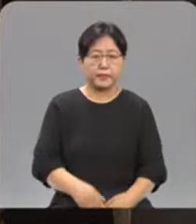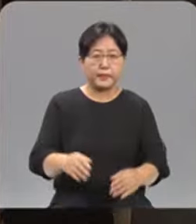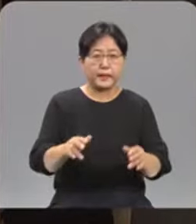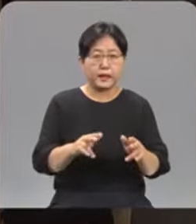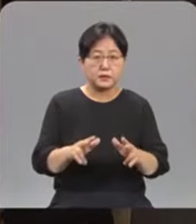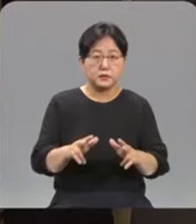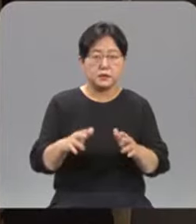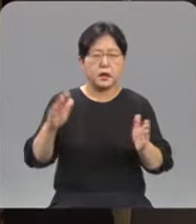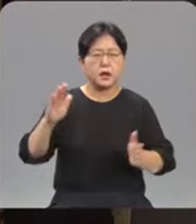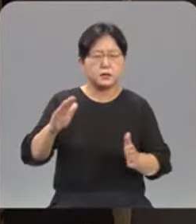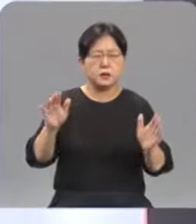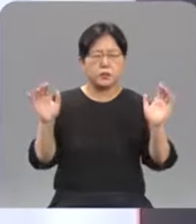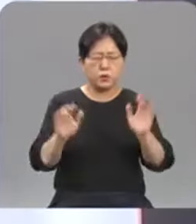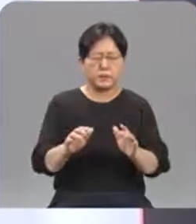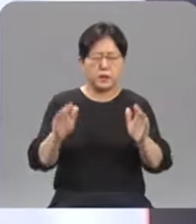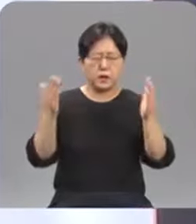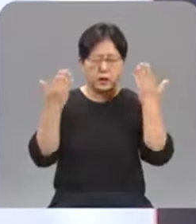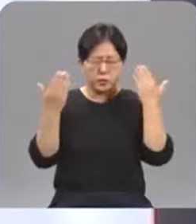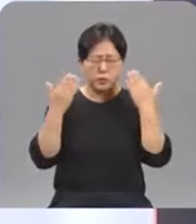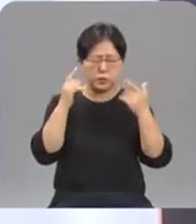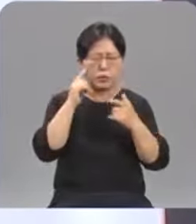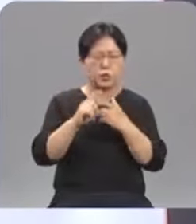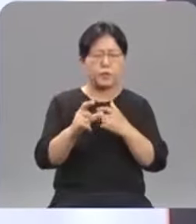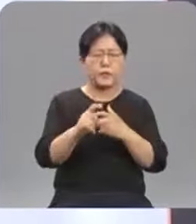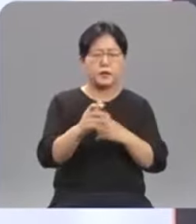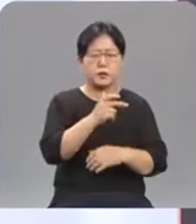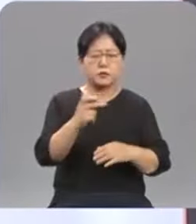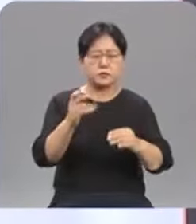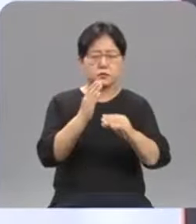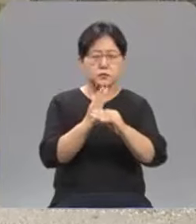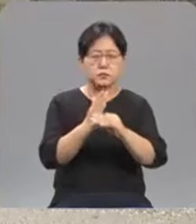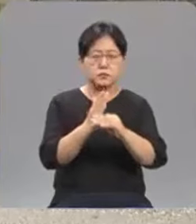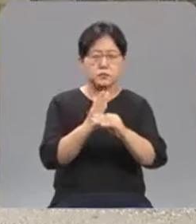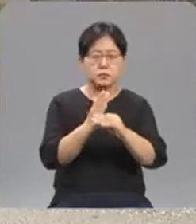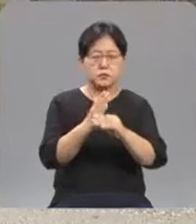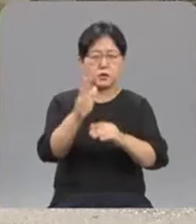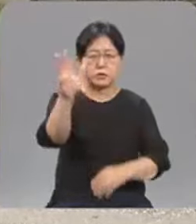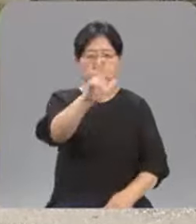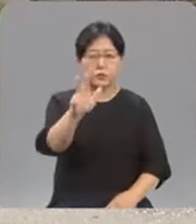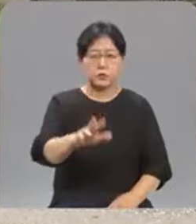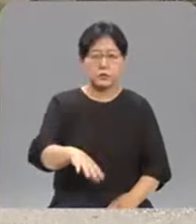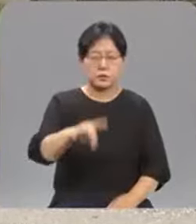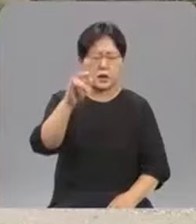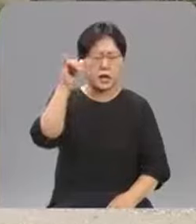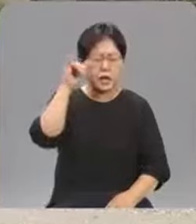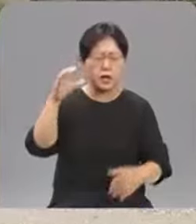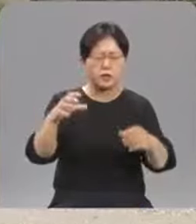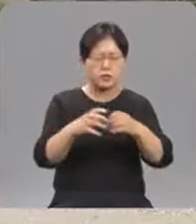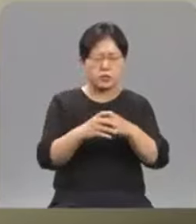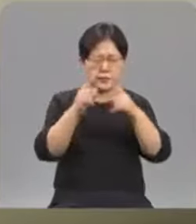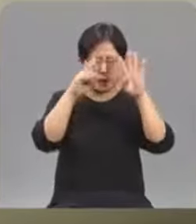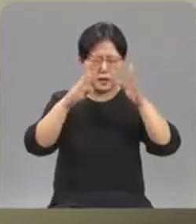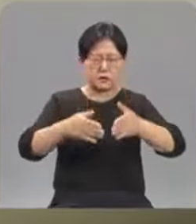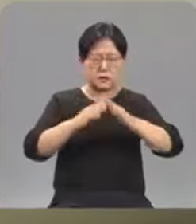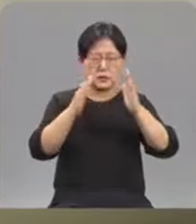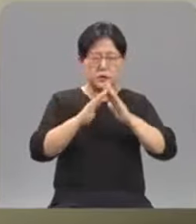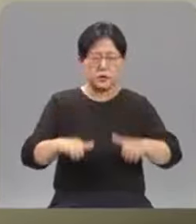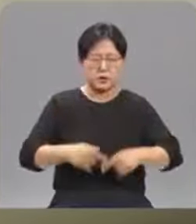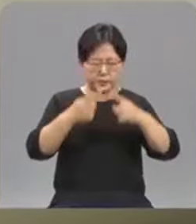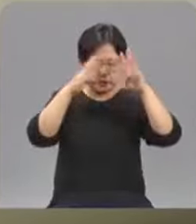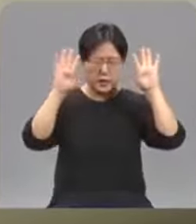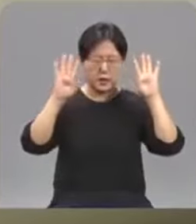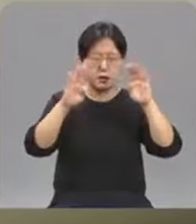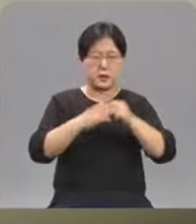당장 학생을 모집해야 하는 학교들도 고민이 깊습니다. 전국 최초로 AI 융합대학을 설립한 전남대는